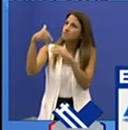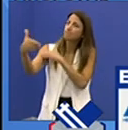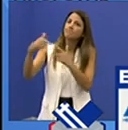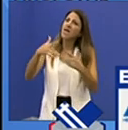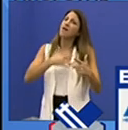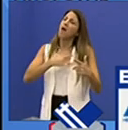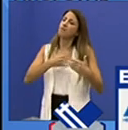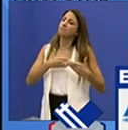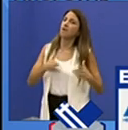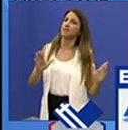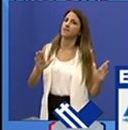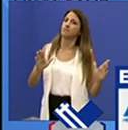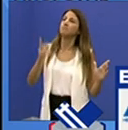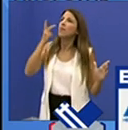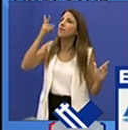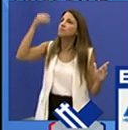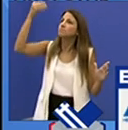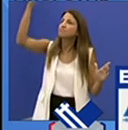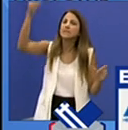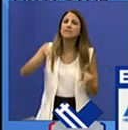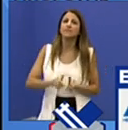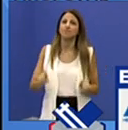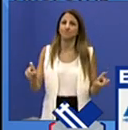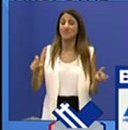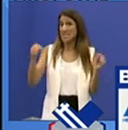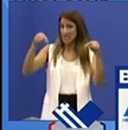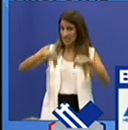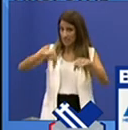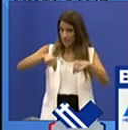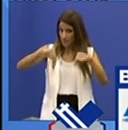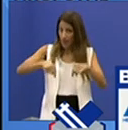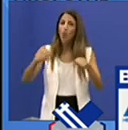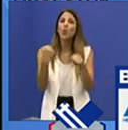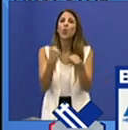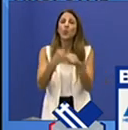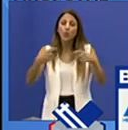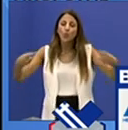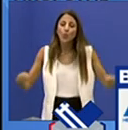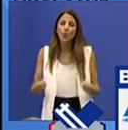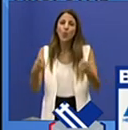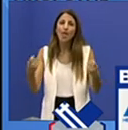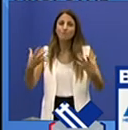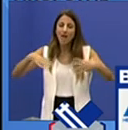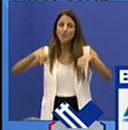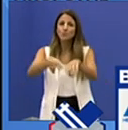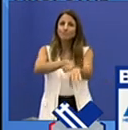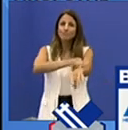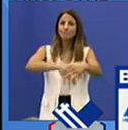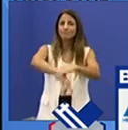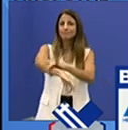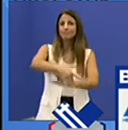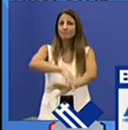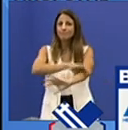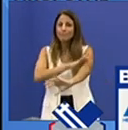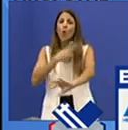σας στραμμένη στην Ελλάδα. Από σήμερα δουλεύουμε για να αλλάξουμε τη χώρα που